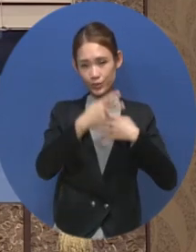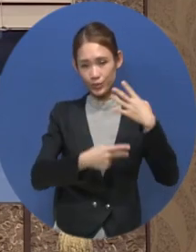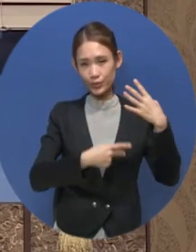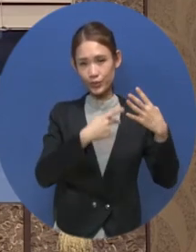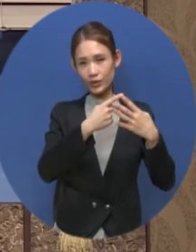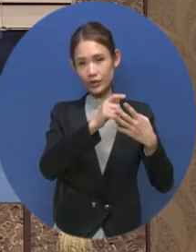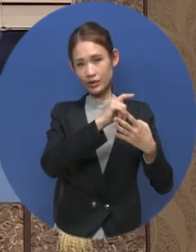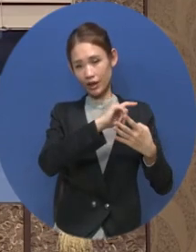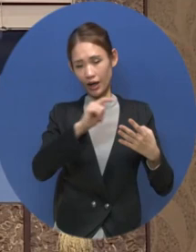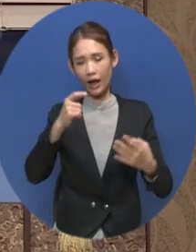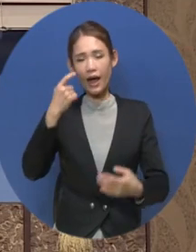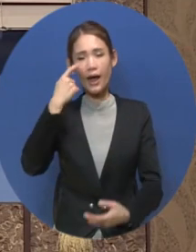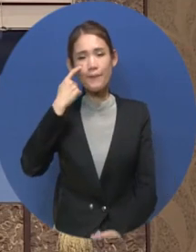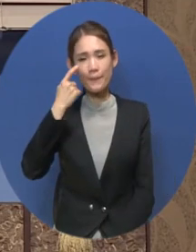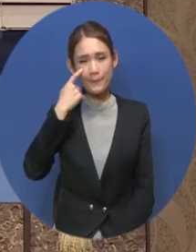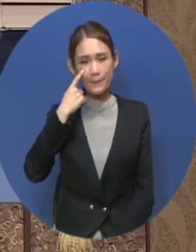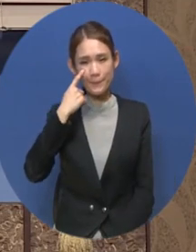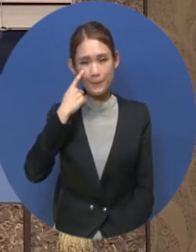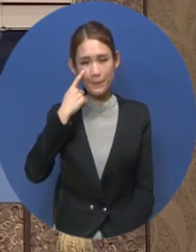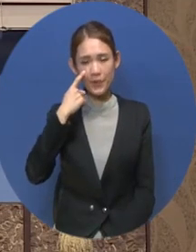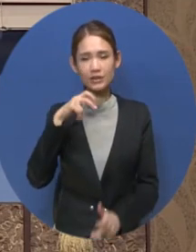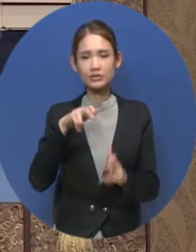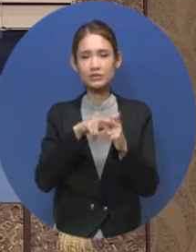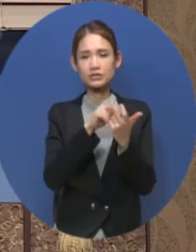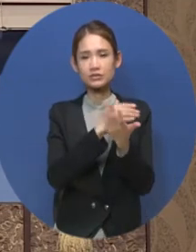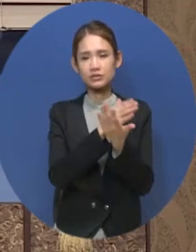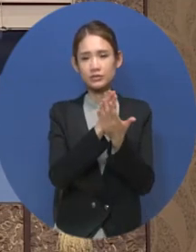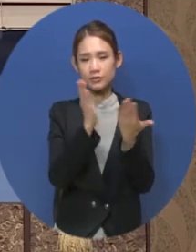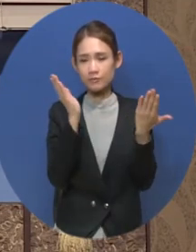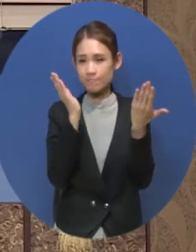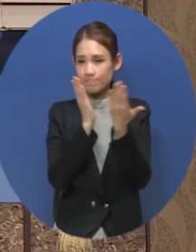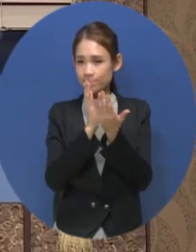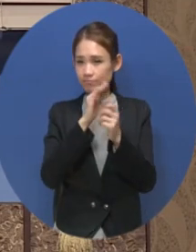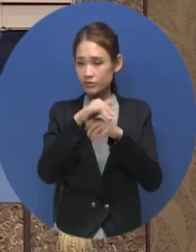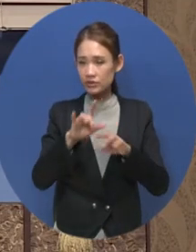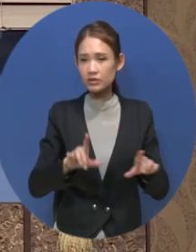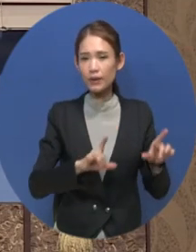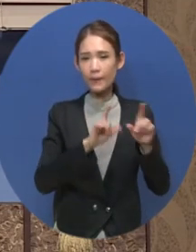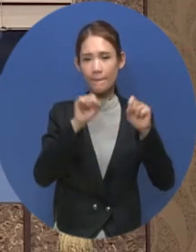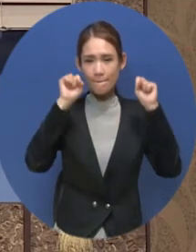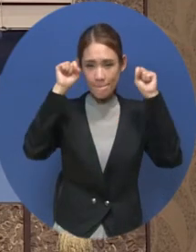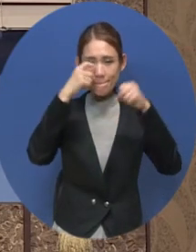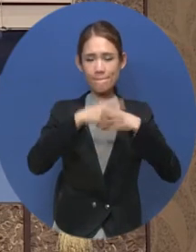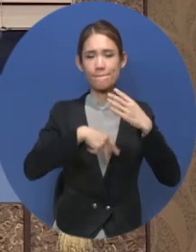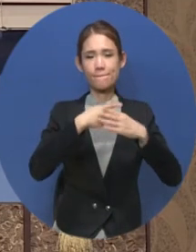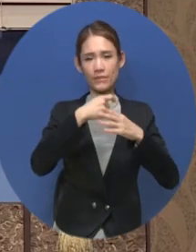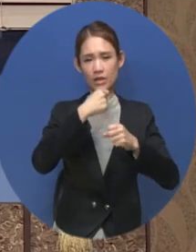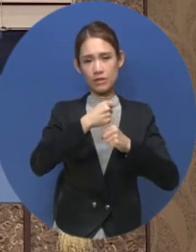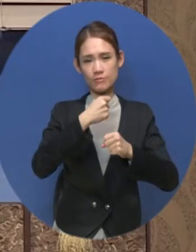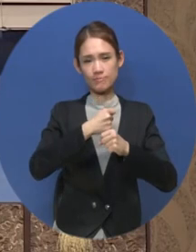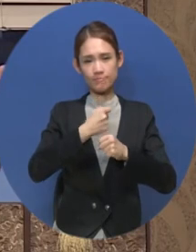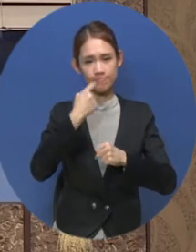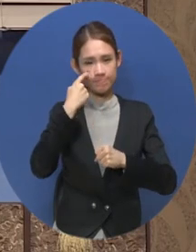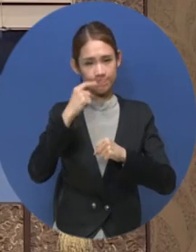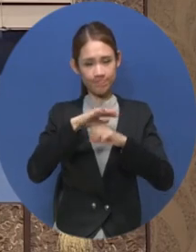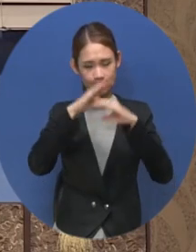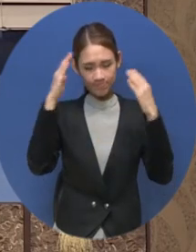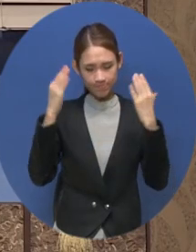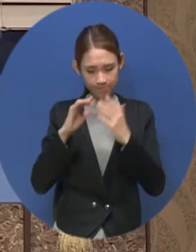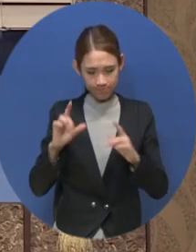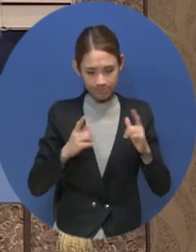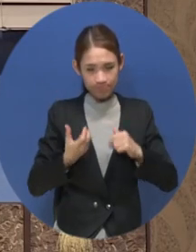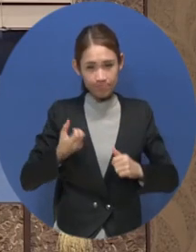좀 다양하게 해보겠다. 그래서 장애 유형별 맞춤형 그 생활체육 프로그램을 좀 만들어보고 이에서 모두가